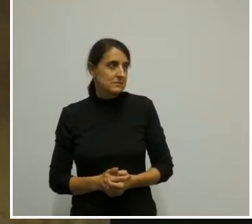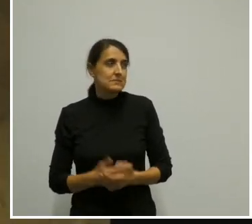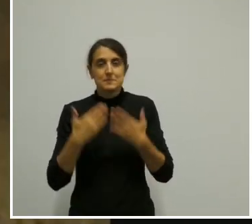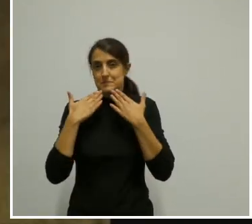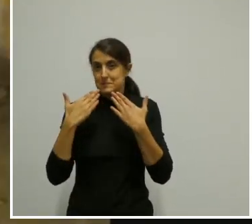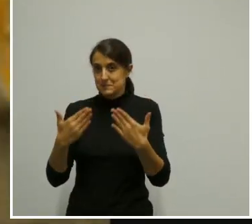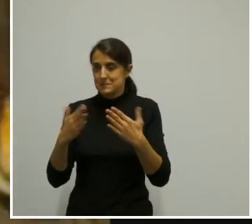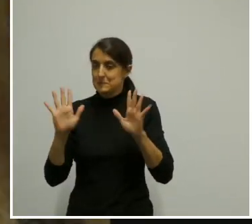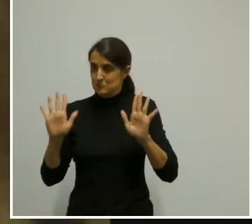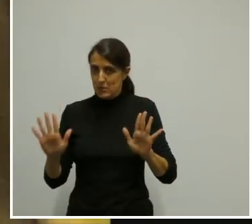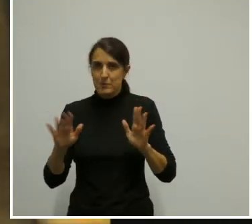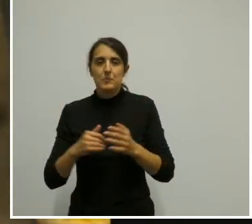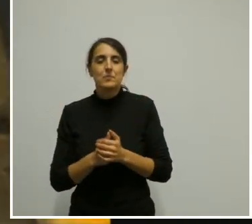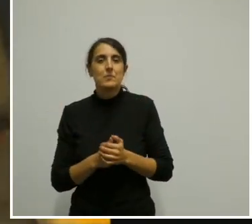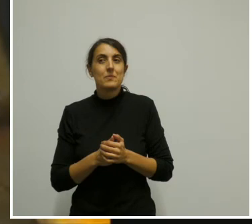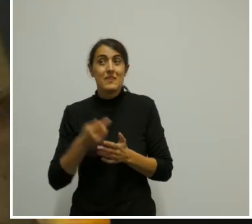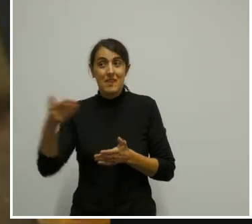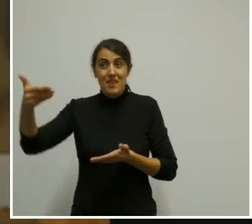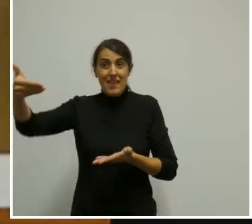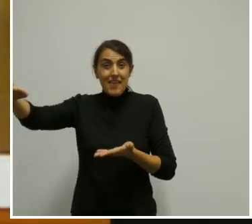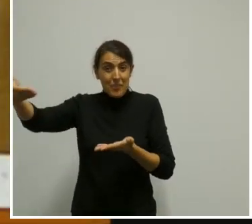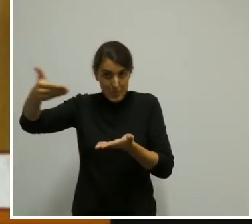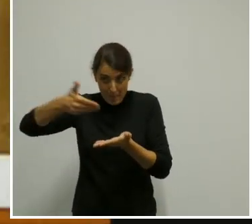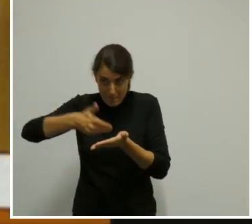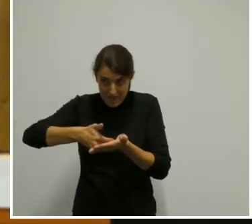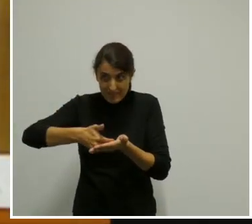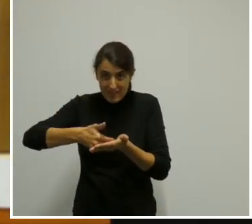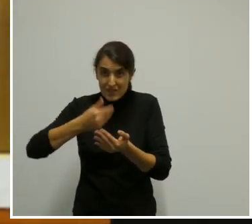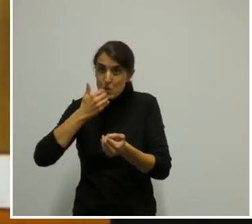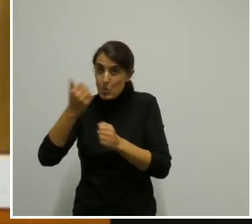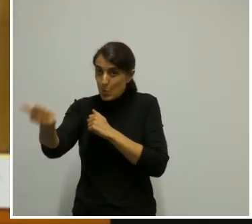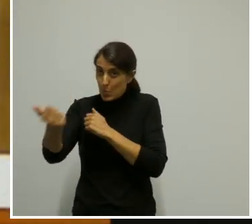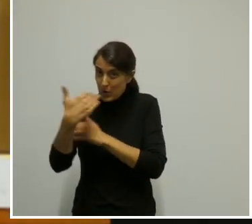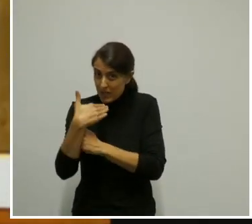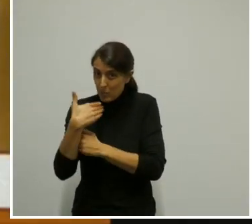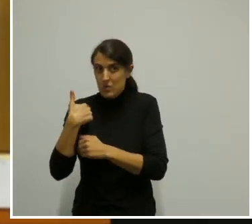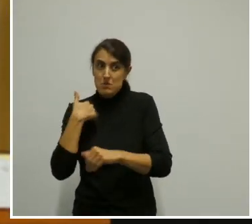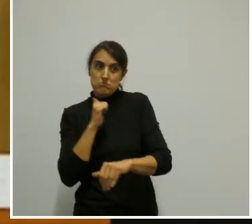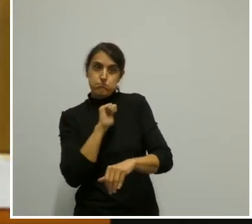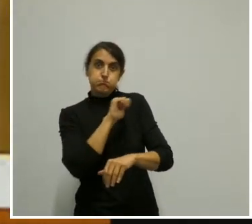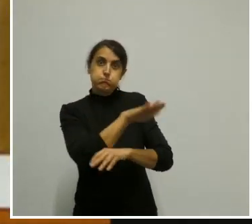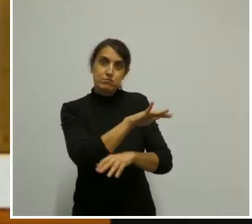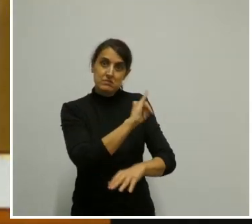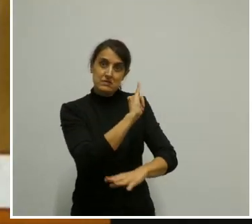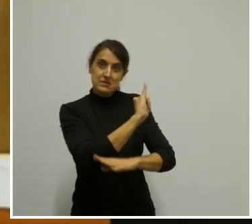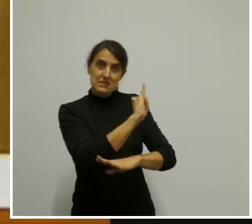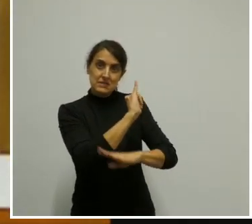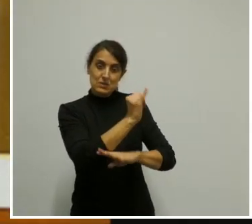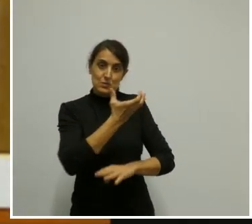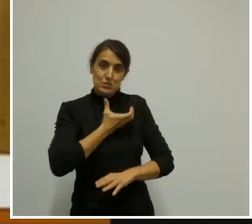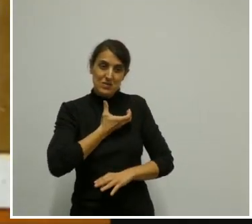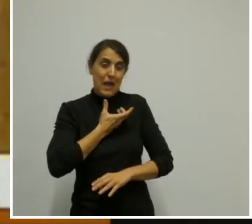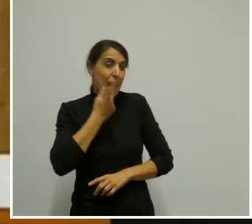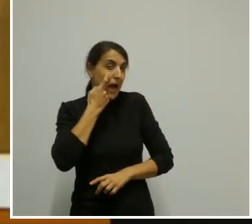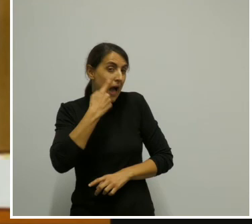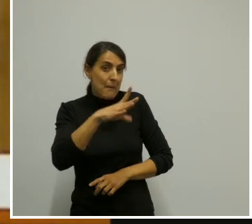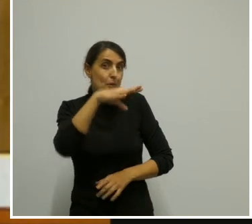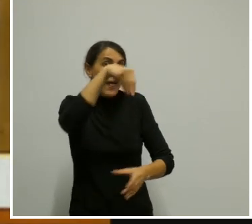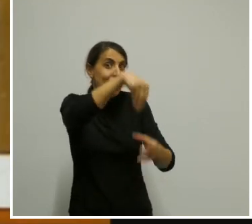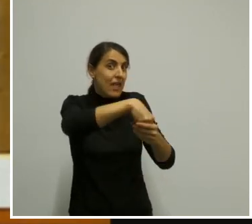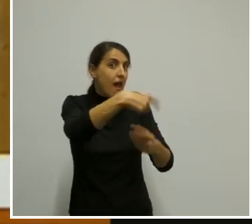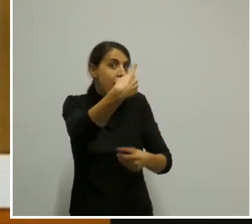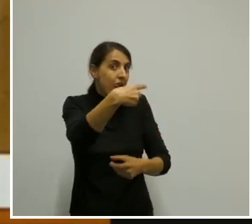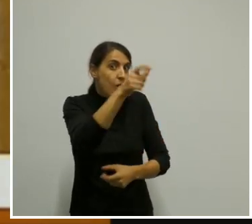Bueno, en tot cas, em pots passar la demanda per mail i li trasllado a l'IMEP a veure si podem trobar alguna persona de referència?